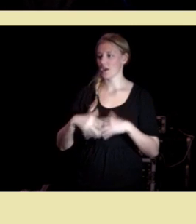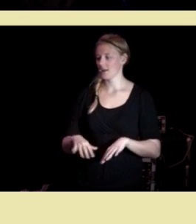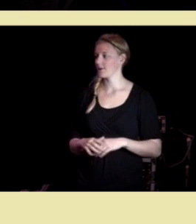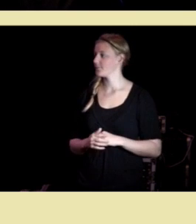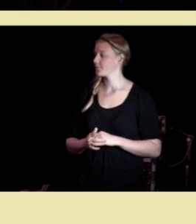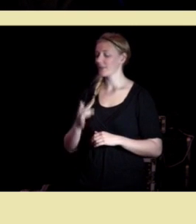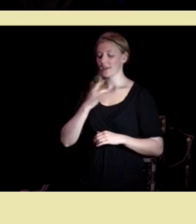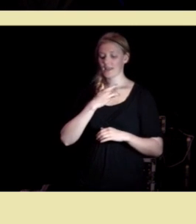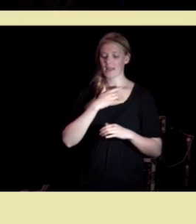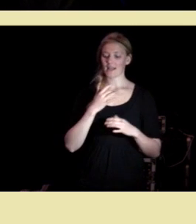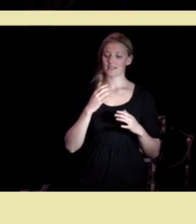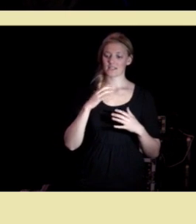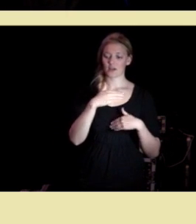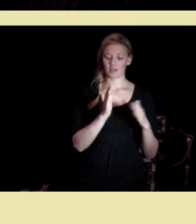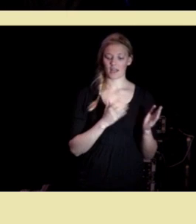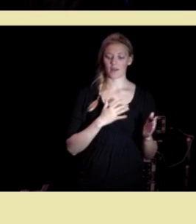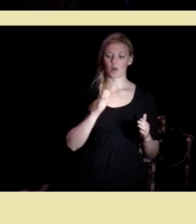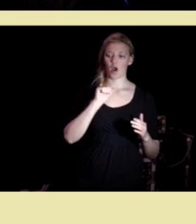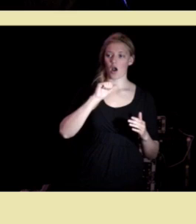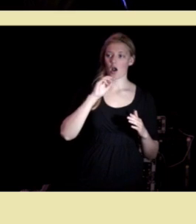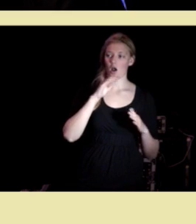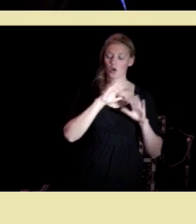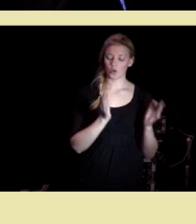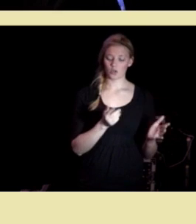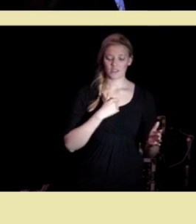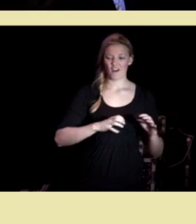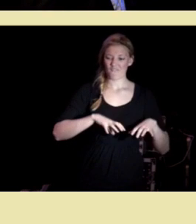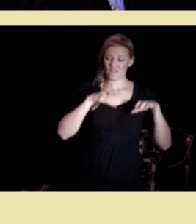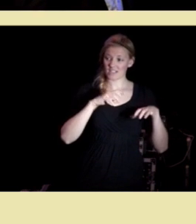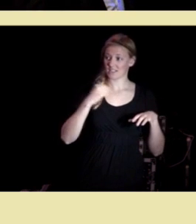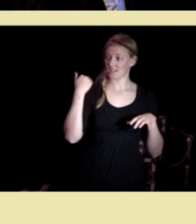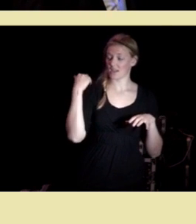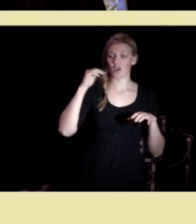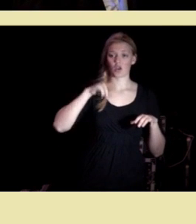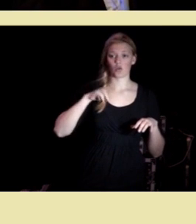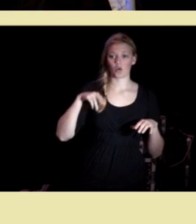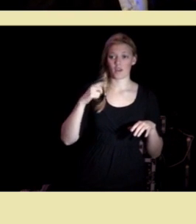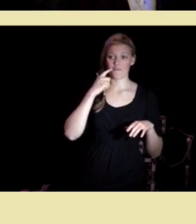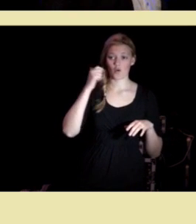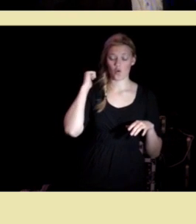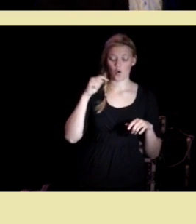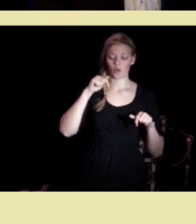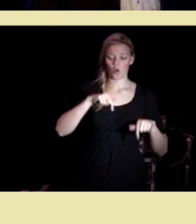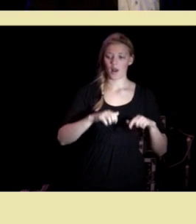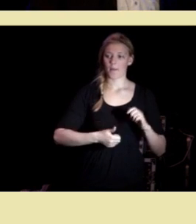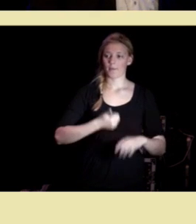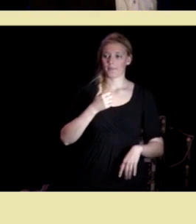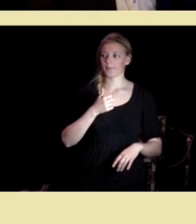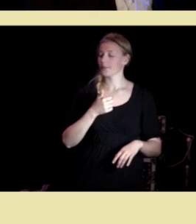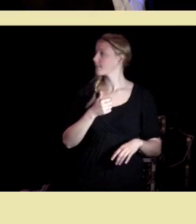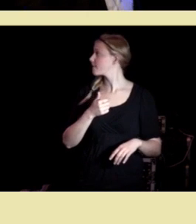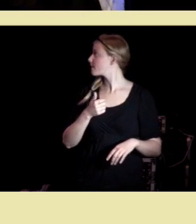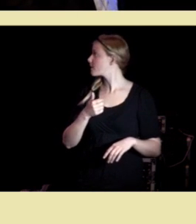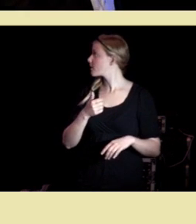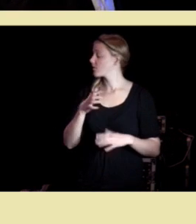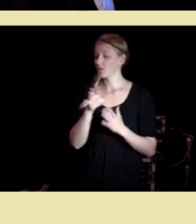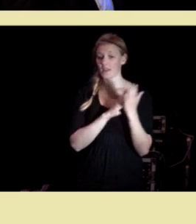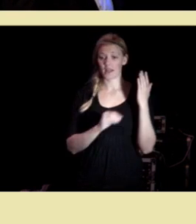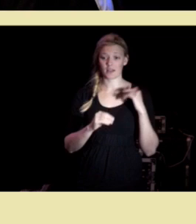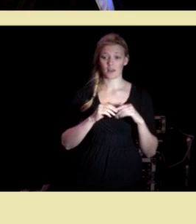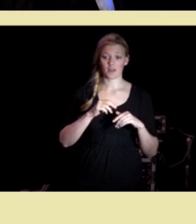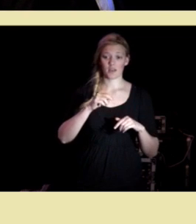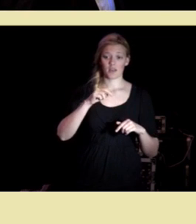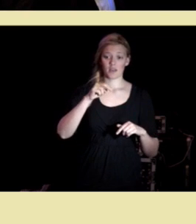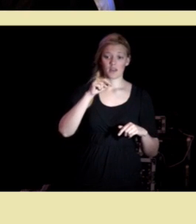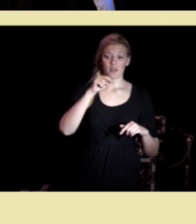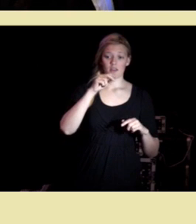har vi hjerteavdelingen på Ahus, hvor vi begynte i januar i fjor. De var verst i Norge, nå er de på 47 dager, og vi har begynt å regne ut fremover også. I neste uke er de på